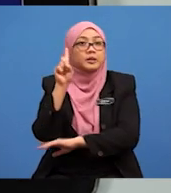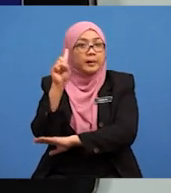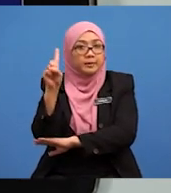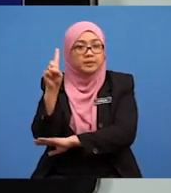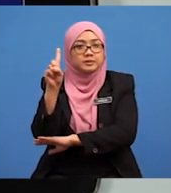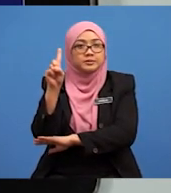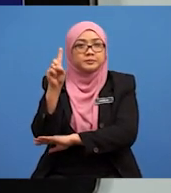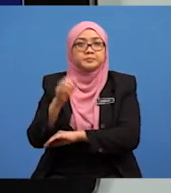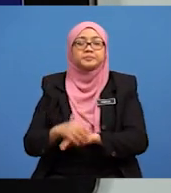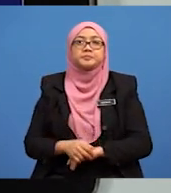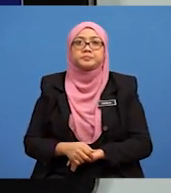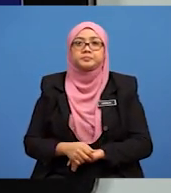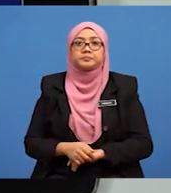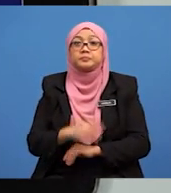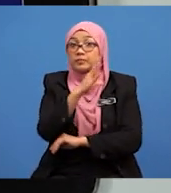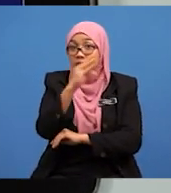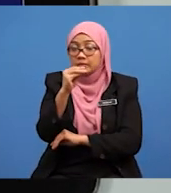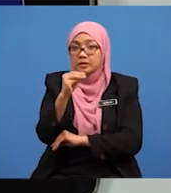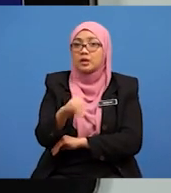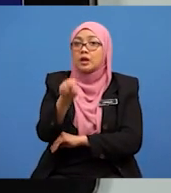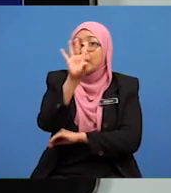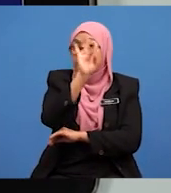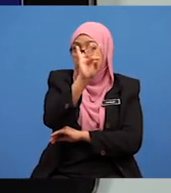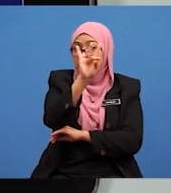8 elektron di petala kedua,